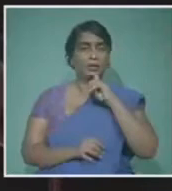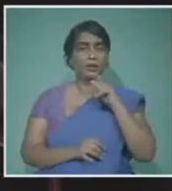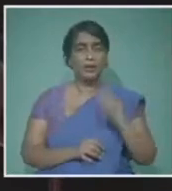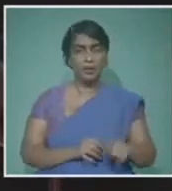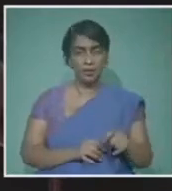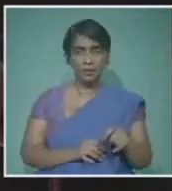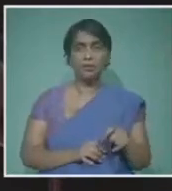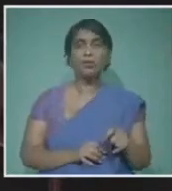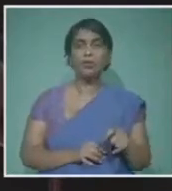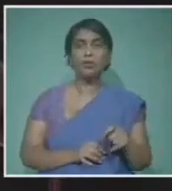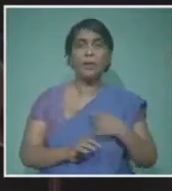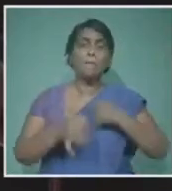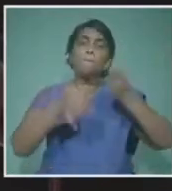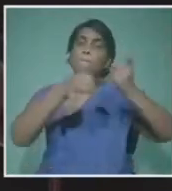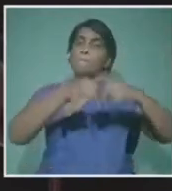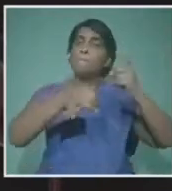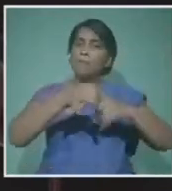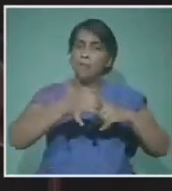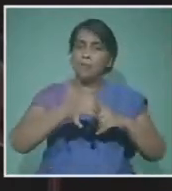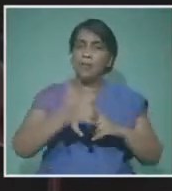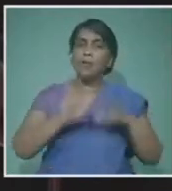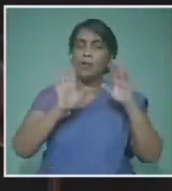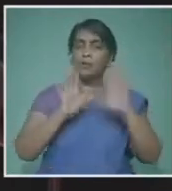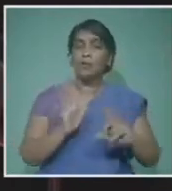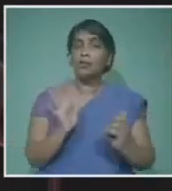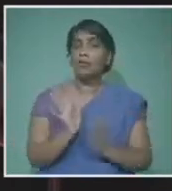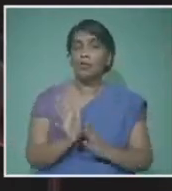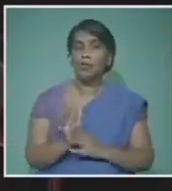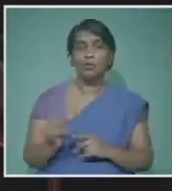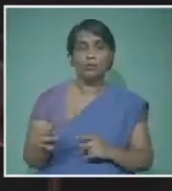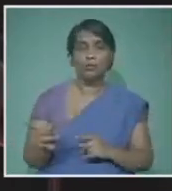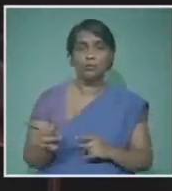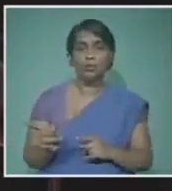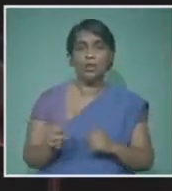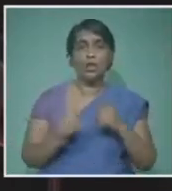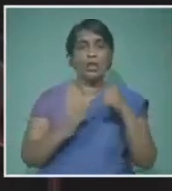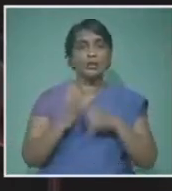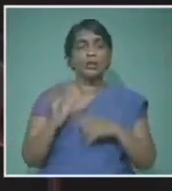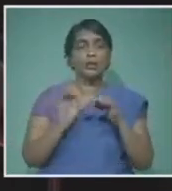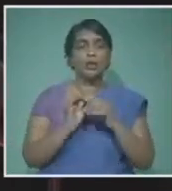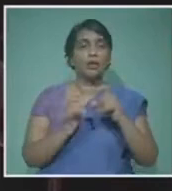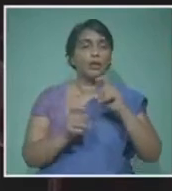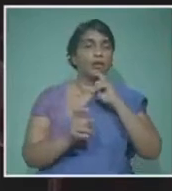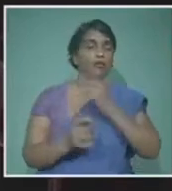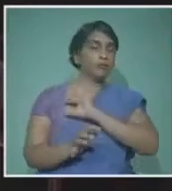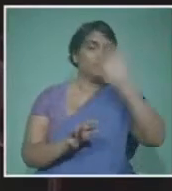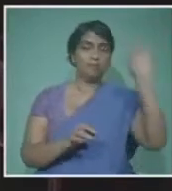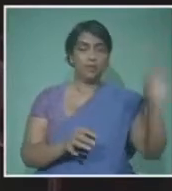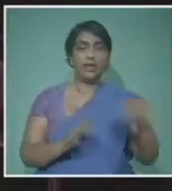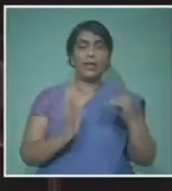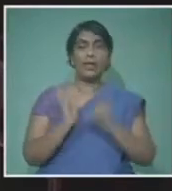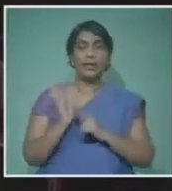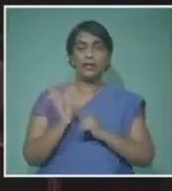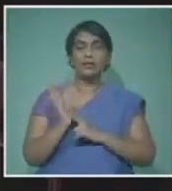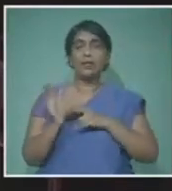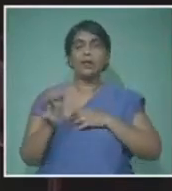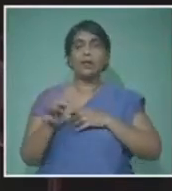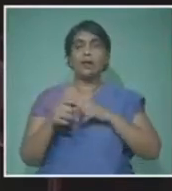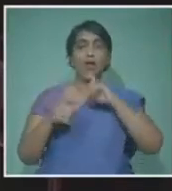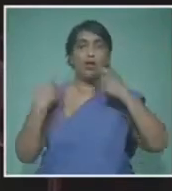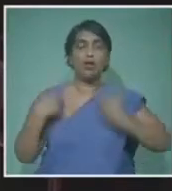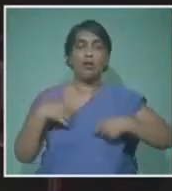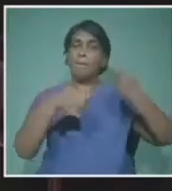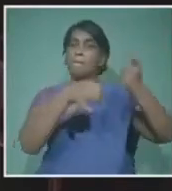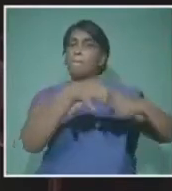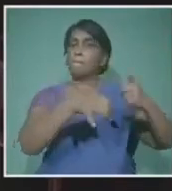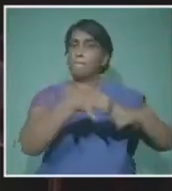ජනරල්තුමා එතුමා ප්‍රශ්න කරනවා. හැබැයි කොමිසමේදී ජනක බණ්ඩාරව කූඩුවට නැගලා නිස්සංක සේනාධිපති කියලා ඔය ප්‍රශ්න කරන්න